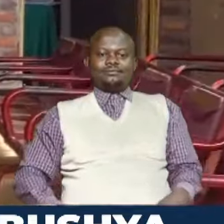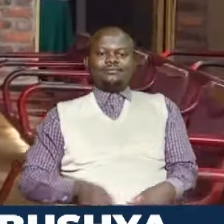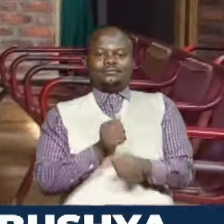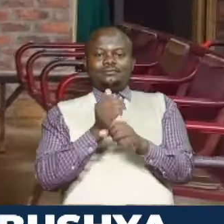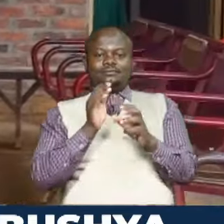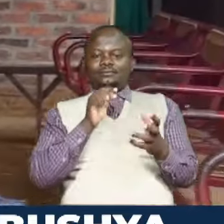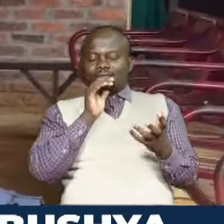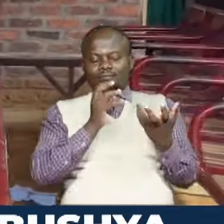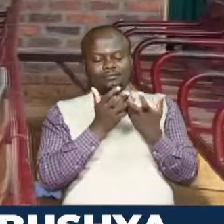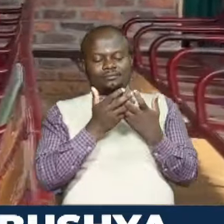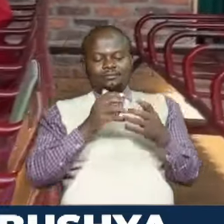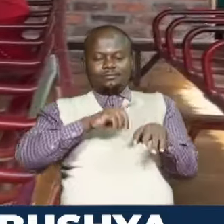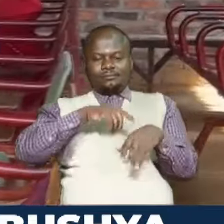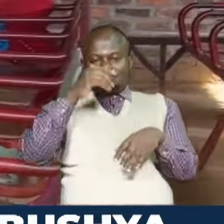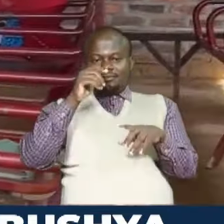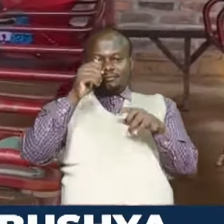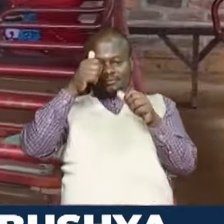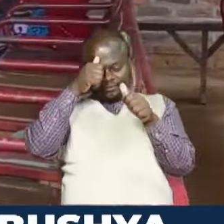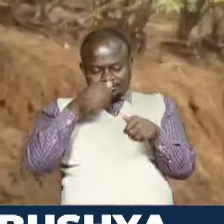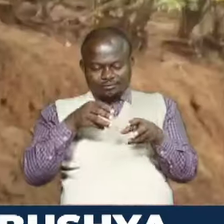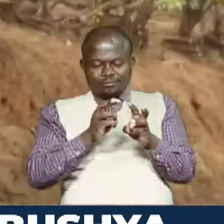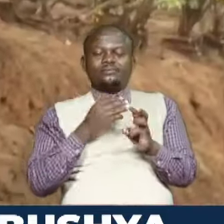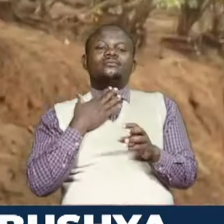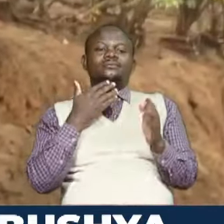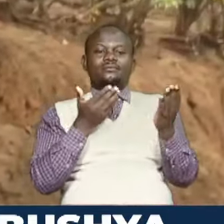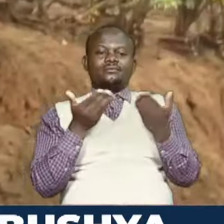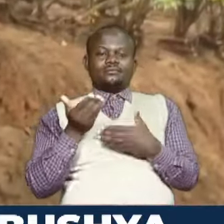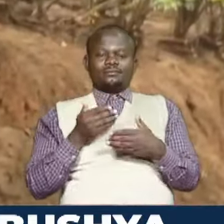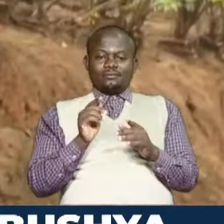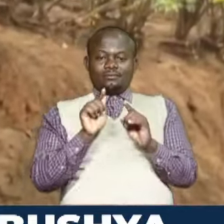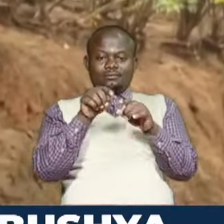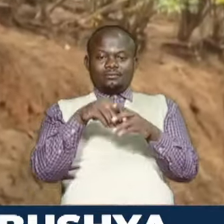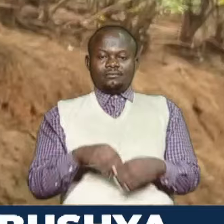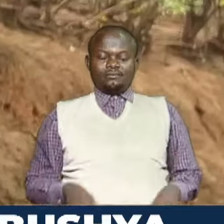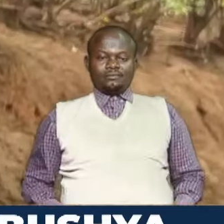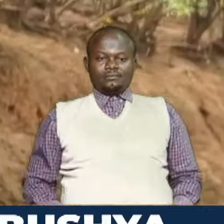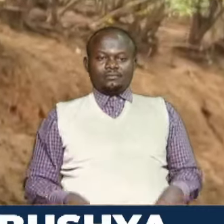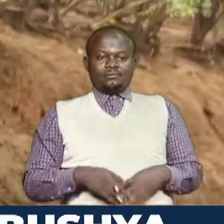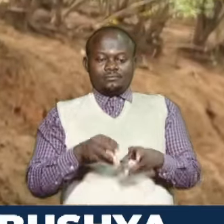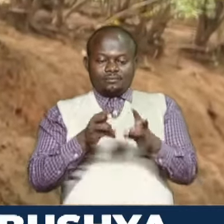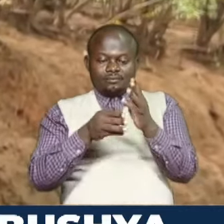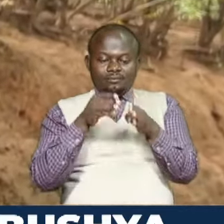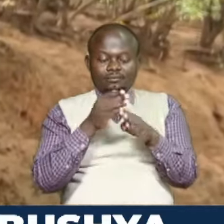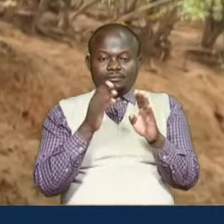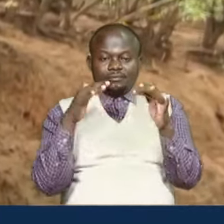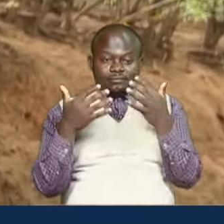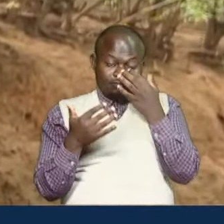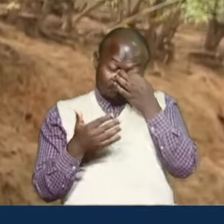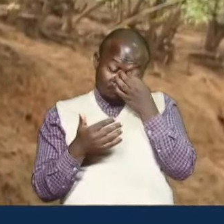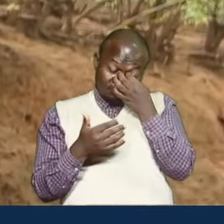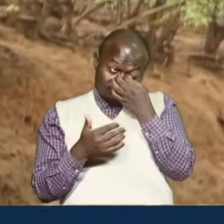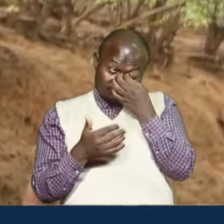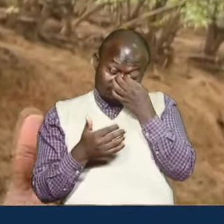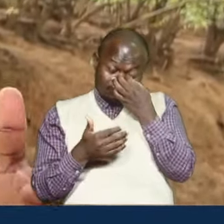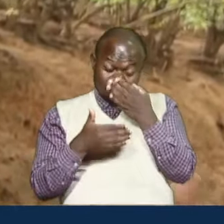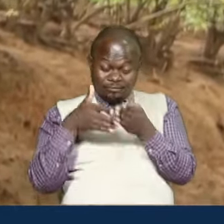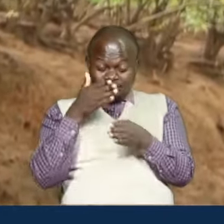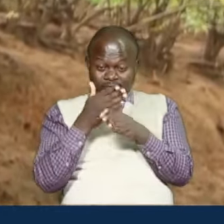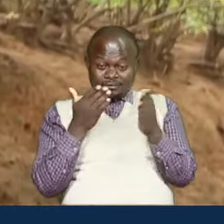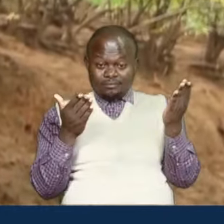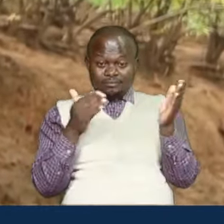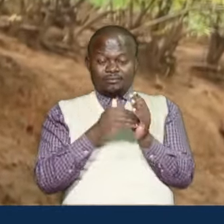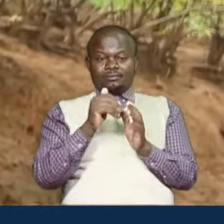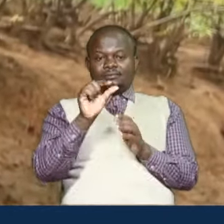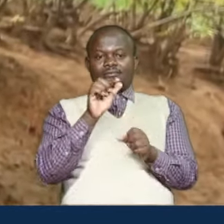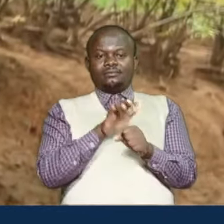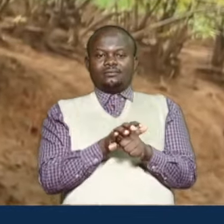n'igihe bakurikije uko bifuza kwakira ababagana uko bimeze mu buryo bubangamyemo hari inkinyubako ni